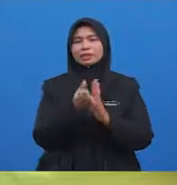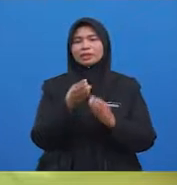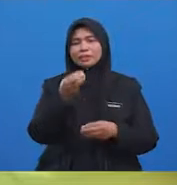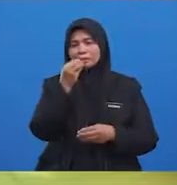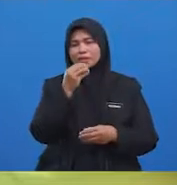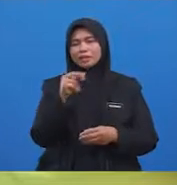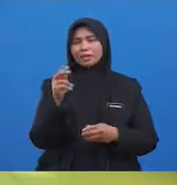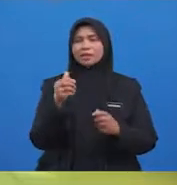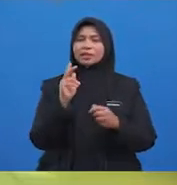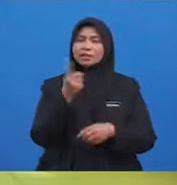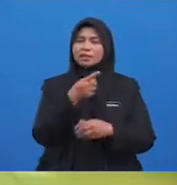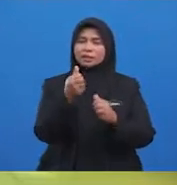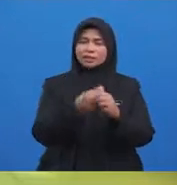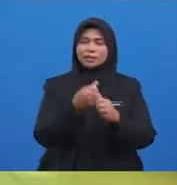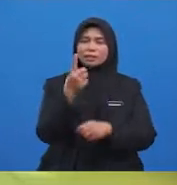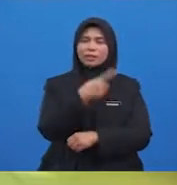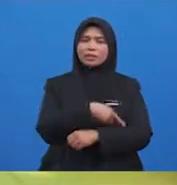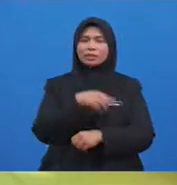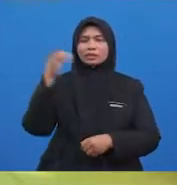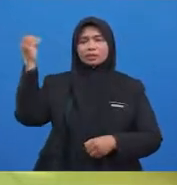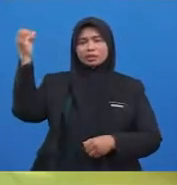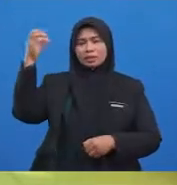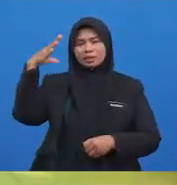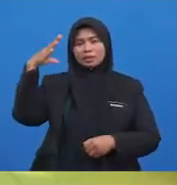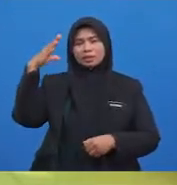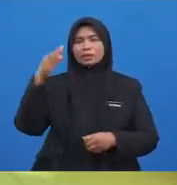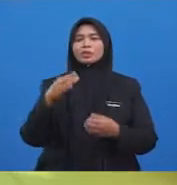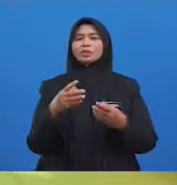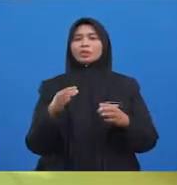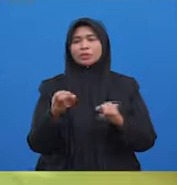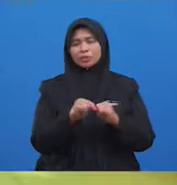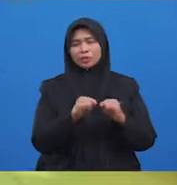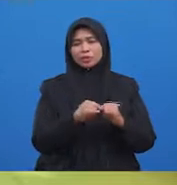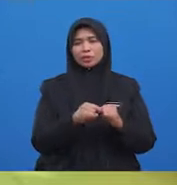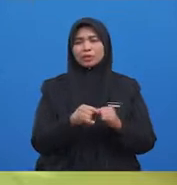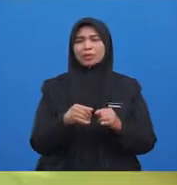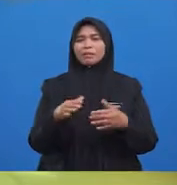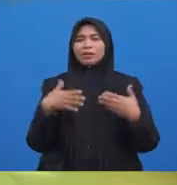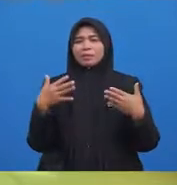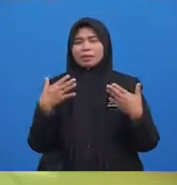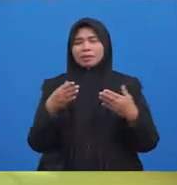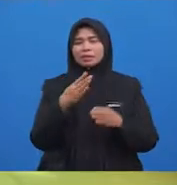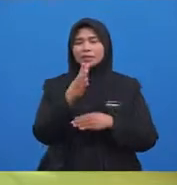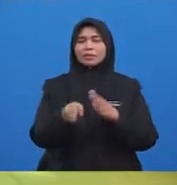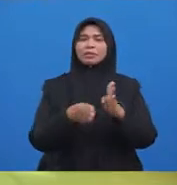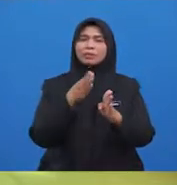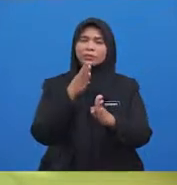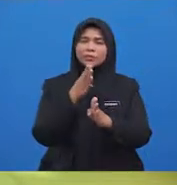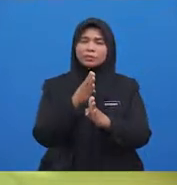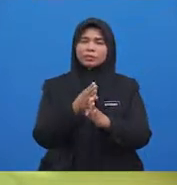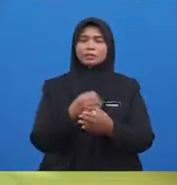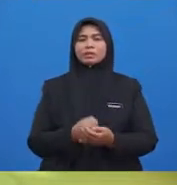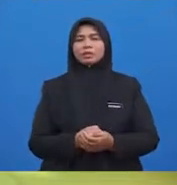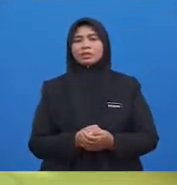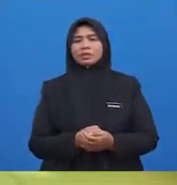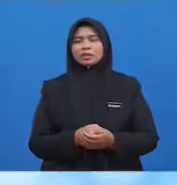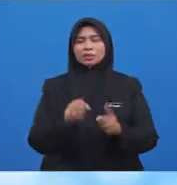cahaya matahari turut menghangatkan bumi dengan menyediakan suhu persekitaran yang